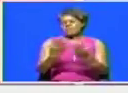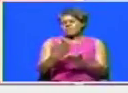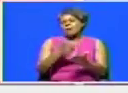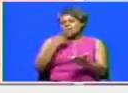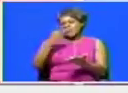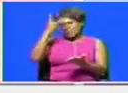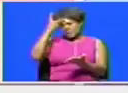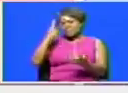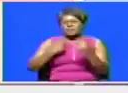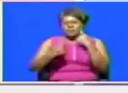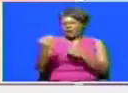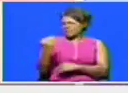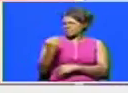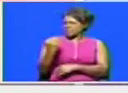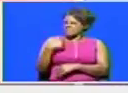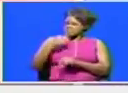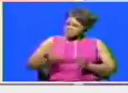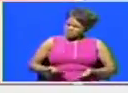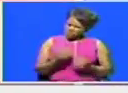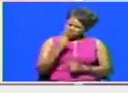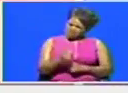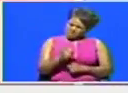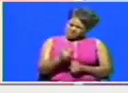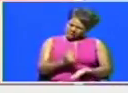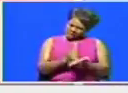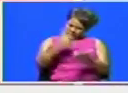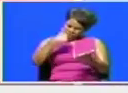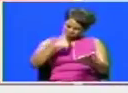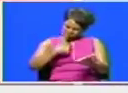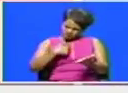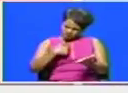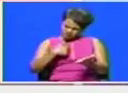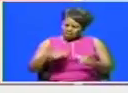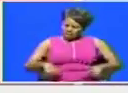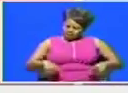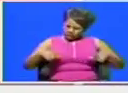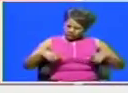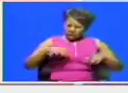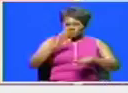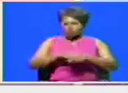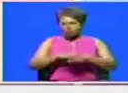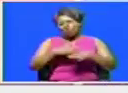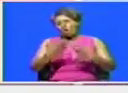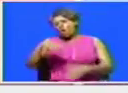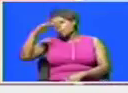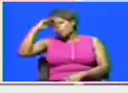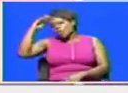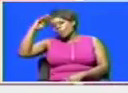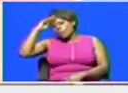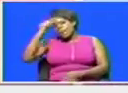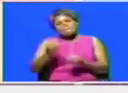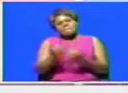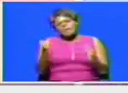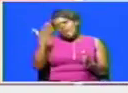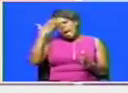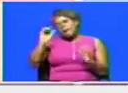nje wanalia, wanajiuliza, nilizaa huyu mtoto anisaidie akuwa na maisha mazuri ama anakuwa mtu wa kunywa pombe? Manake wengi